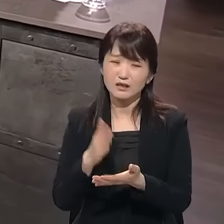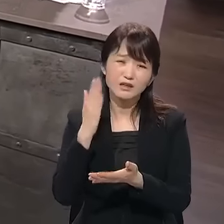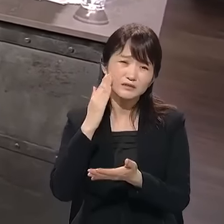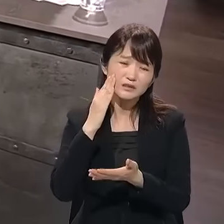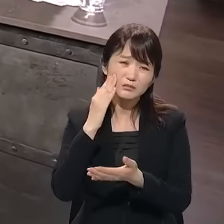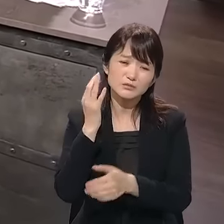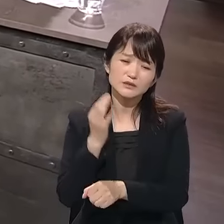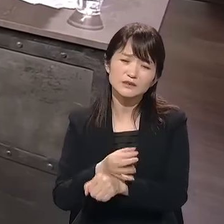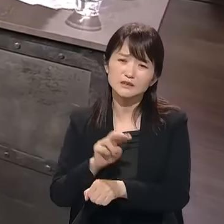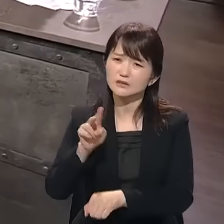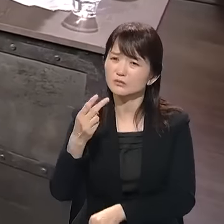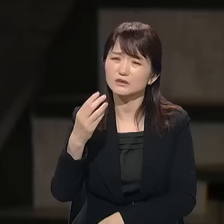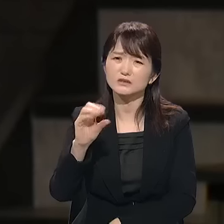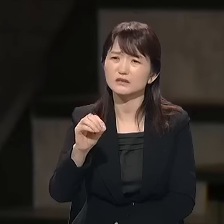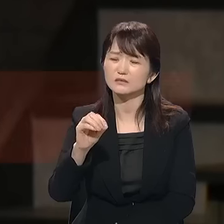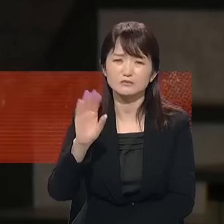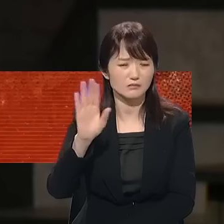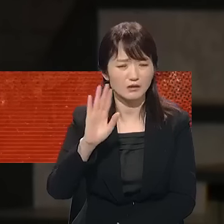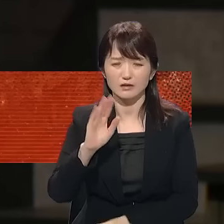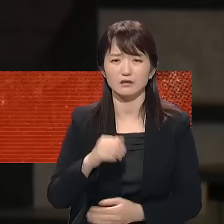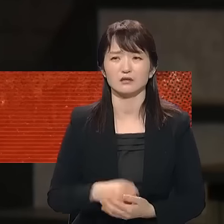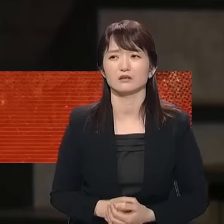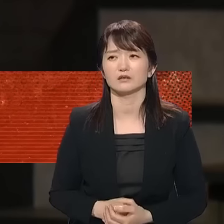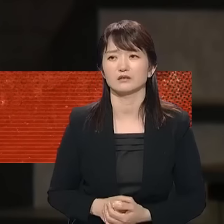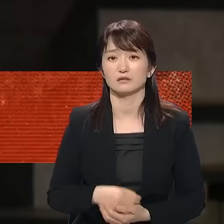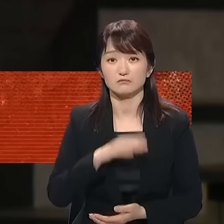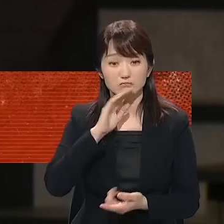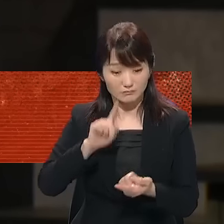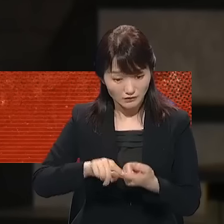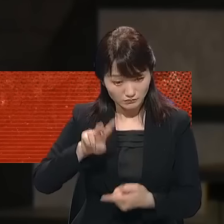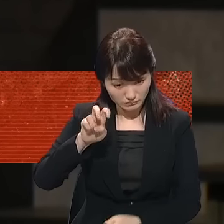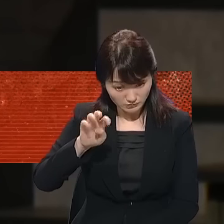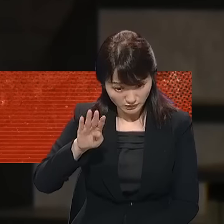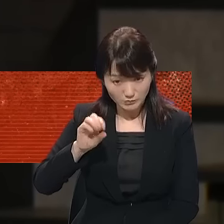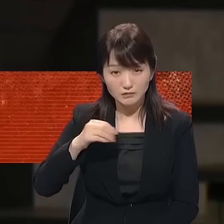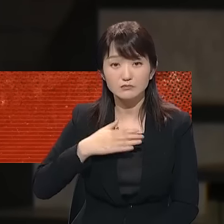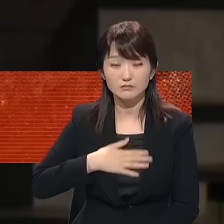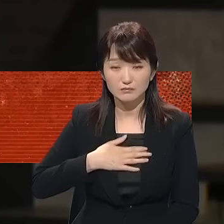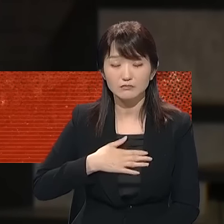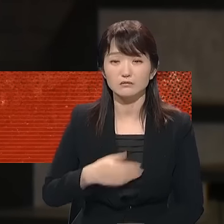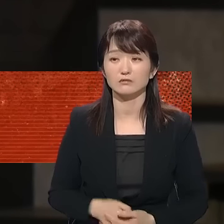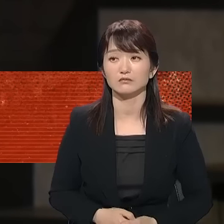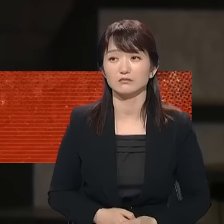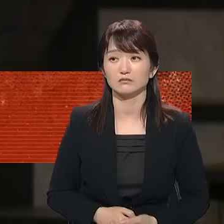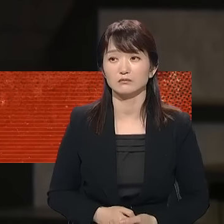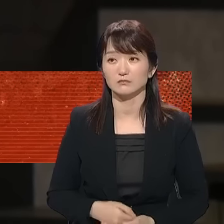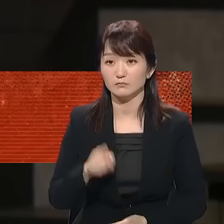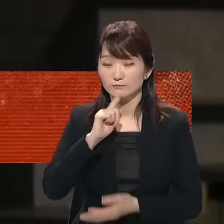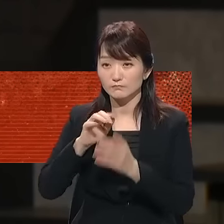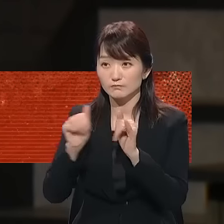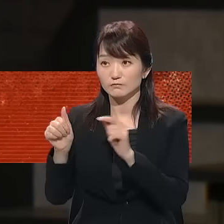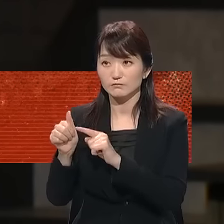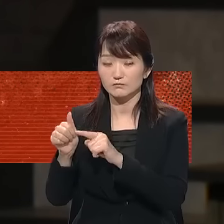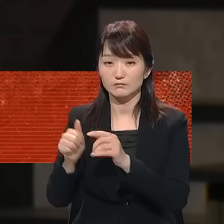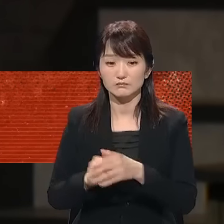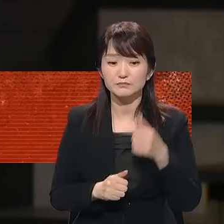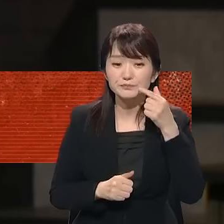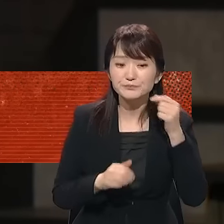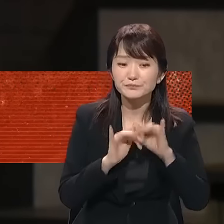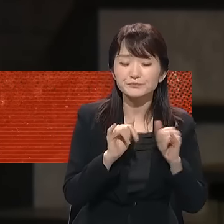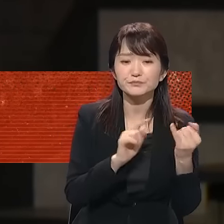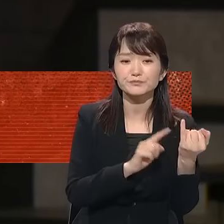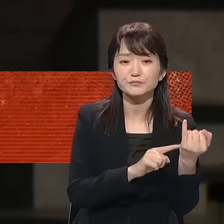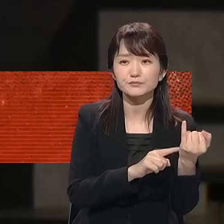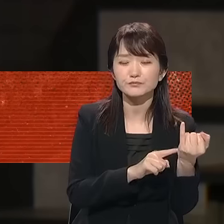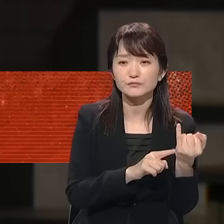정말 좀 비상식적이잖아요. 당연히 24만 원인 줄 알았겠죠. 그러니까 이 제보자에 따르면 이 일본인 친구들이 이